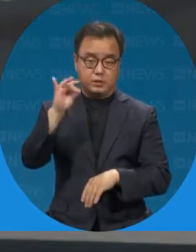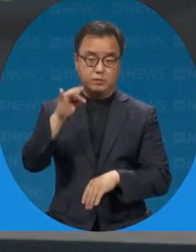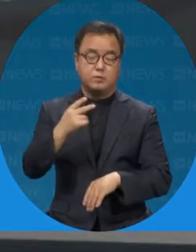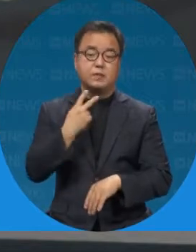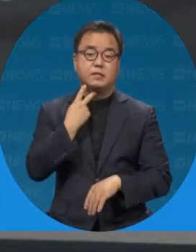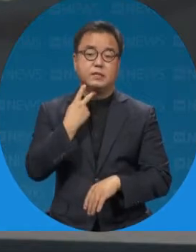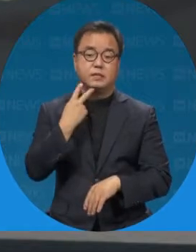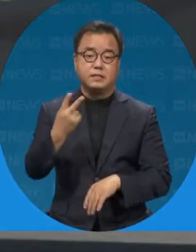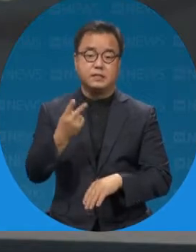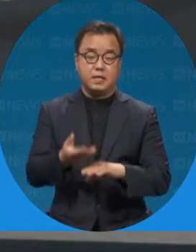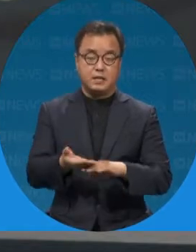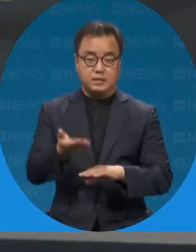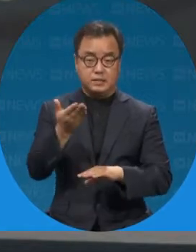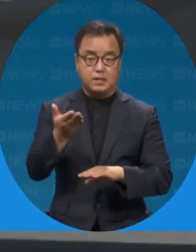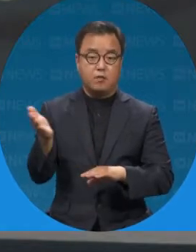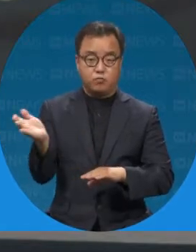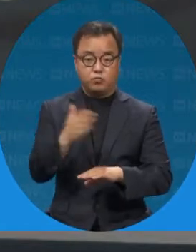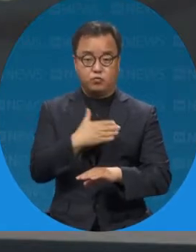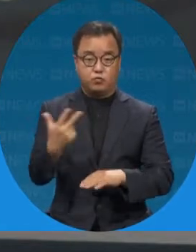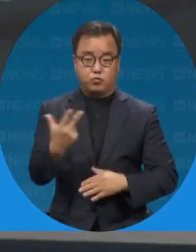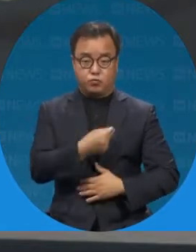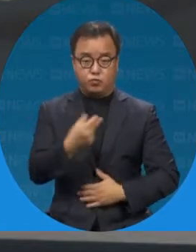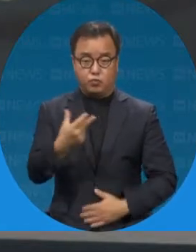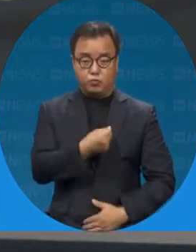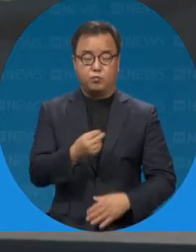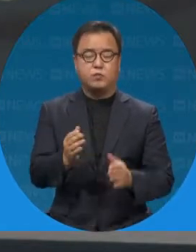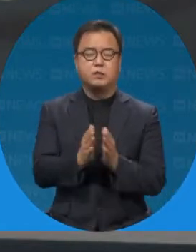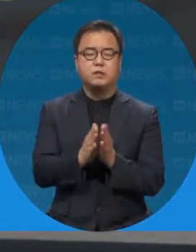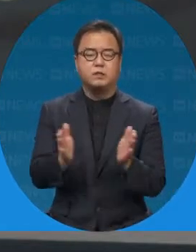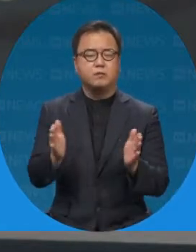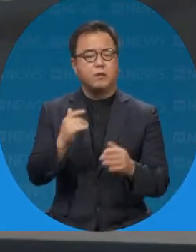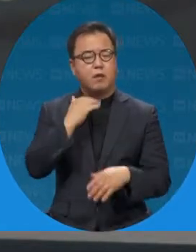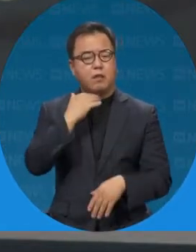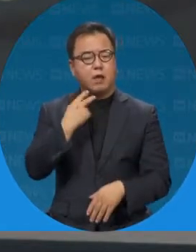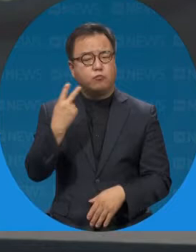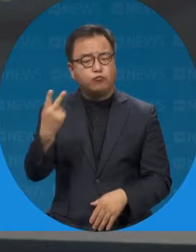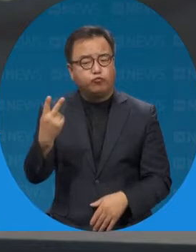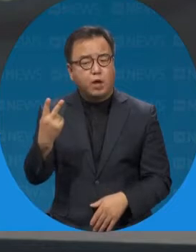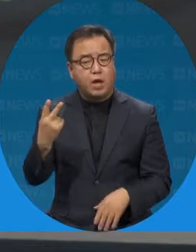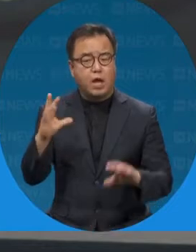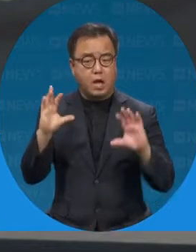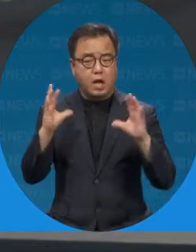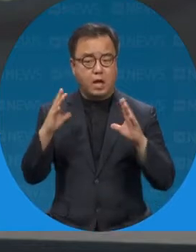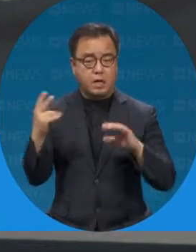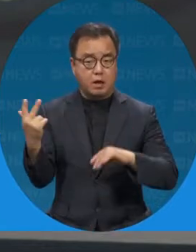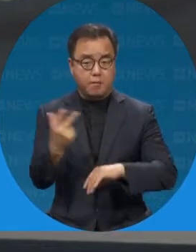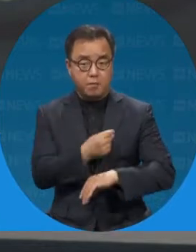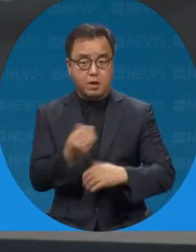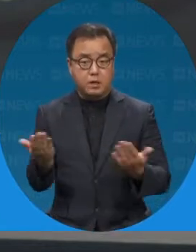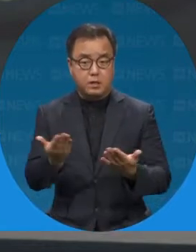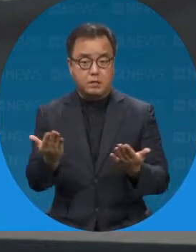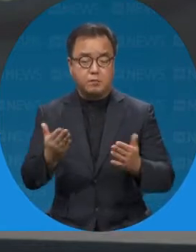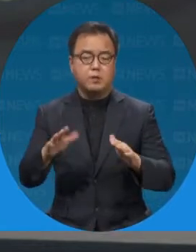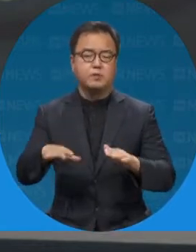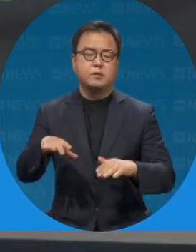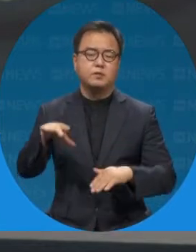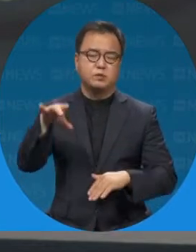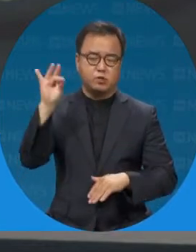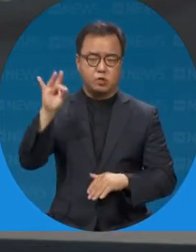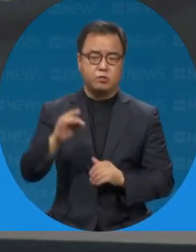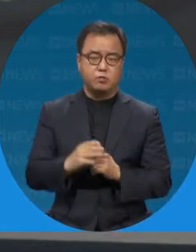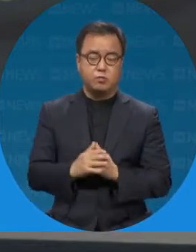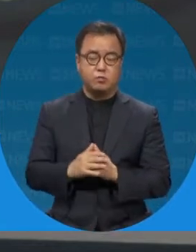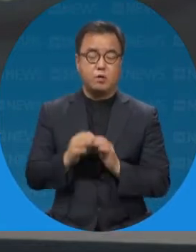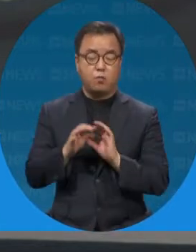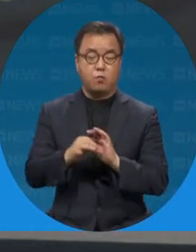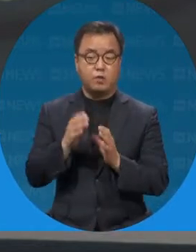어린이들에게 코로나19 예방 접종을 실시하는데요. 2살 배기가 접종을 받게 되는 건 사실상 처음인데 관련된 얘기를 오늘